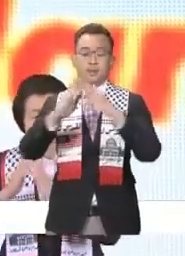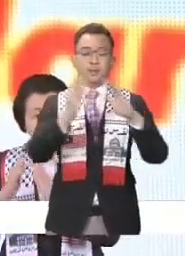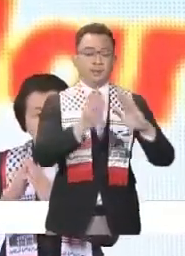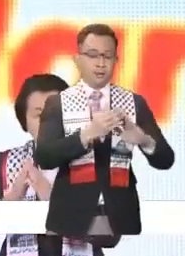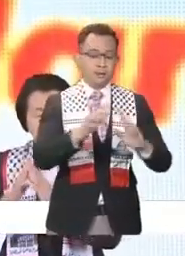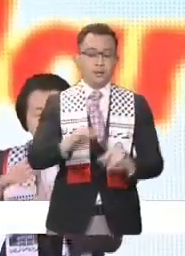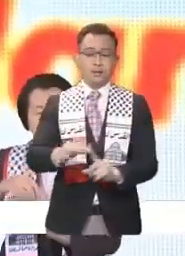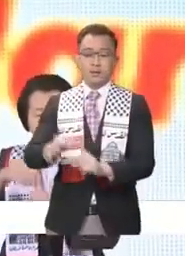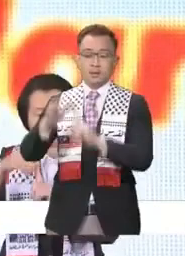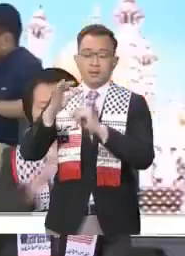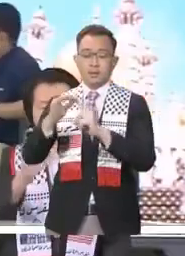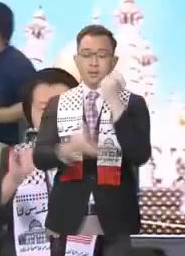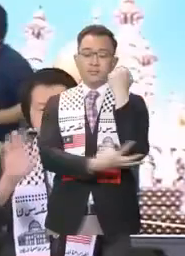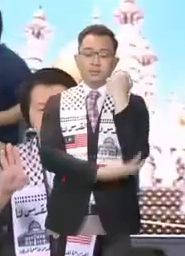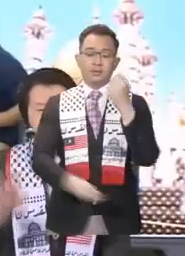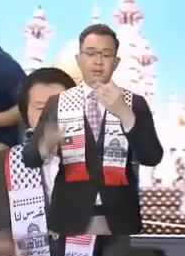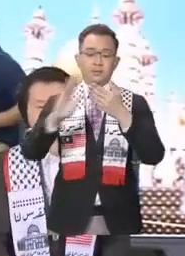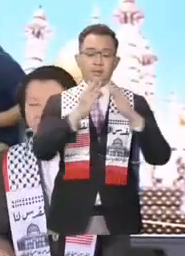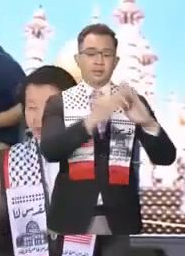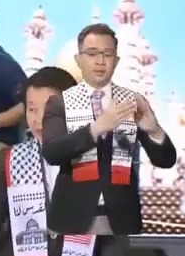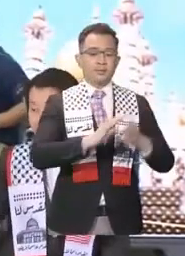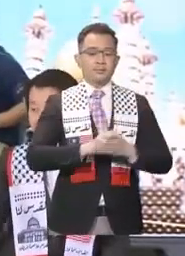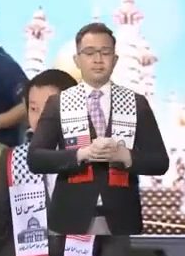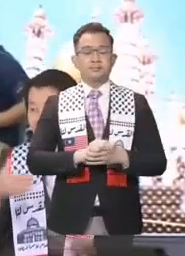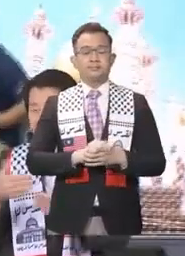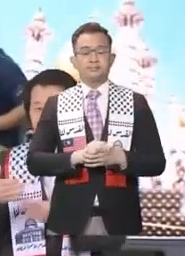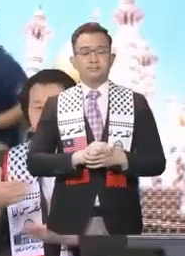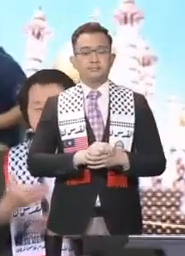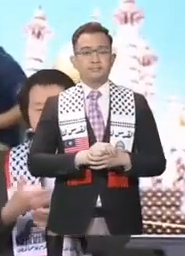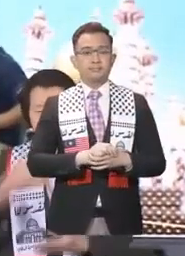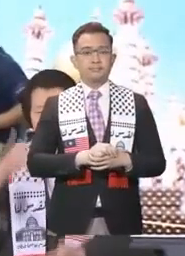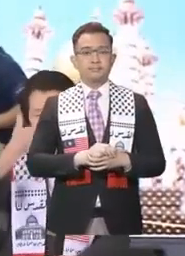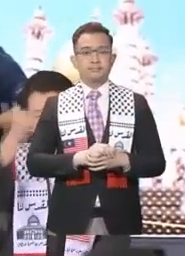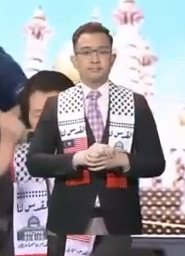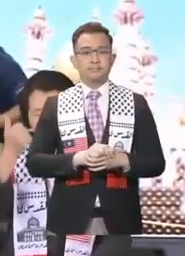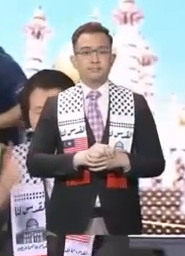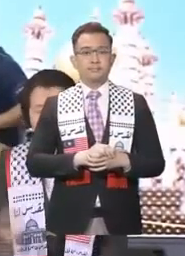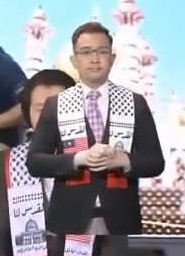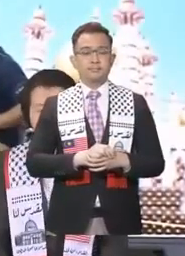terutama miskin Bandar Sebelum saya lupa Kana ada saya nak buat pengumuman penting